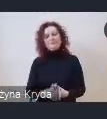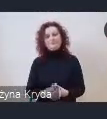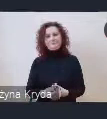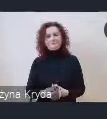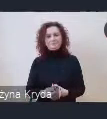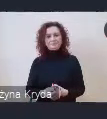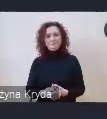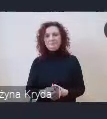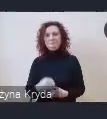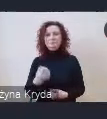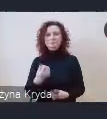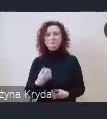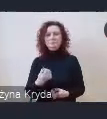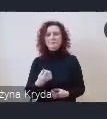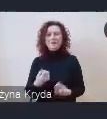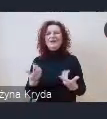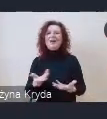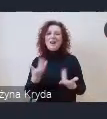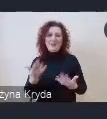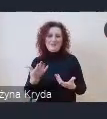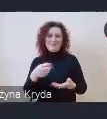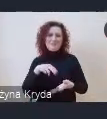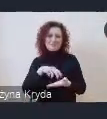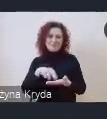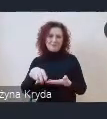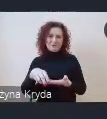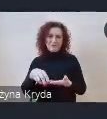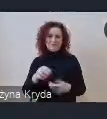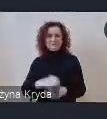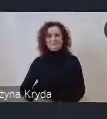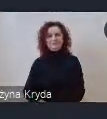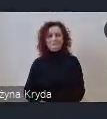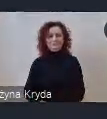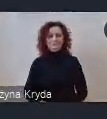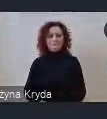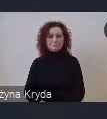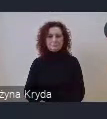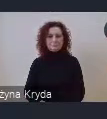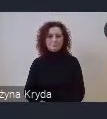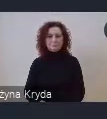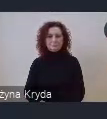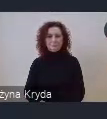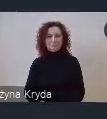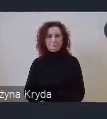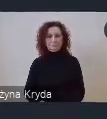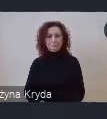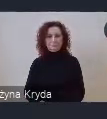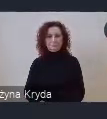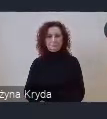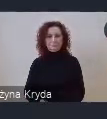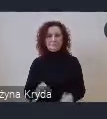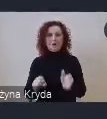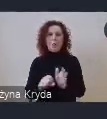ściana takiego progu pionowa krawędź a ten to jest najprostszy sposób na na załatwianie problemów z progami do 5 centymetrów